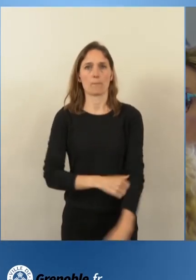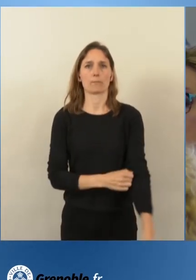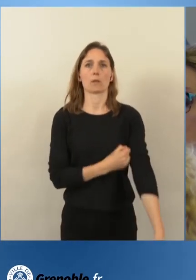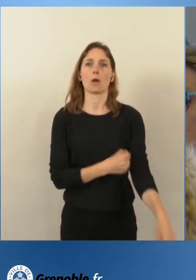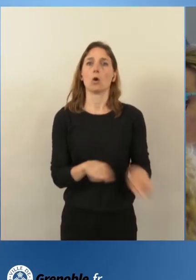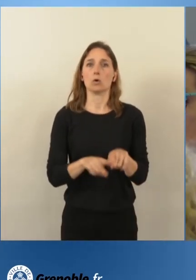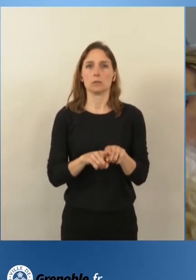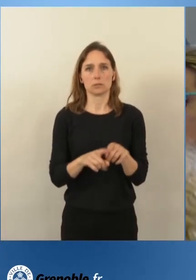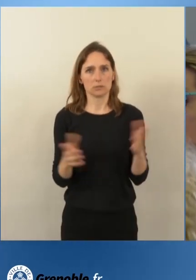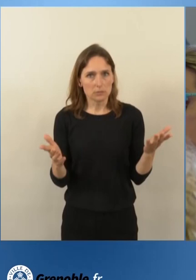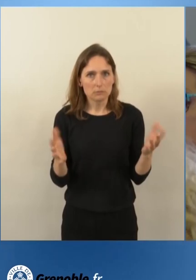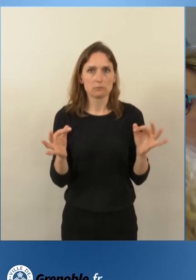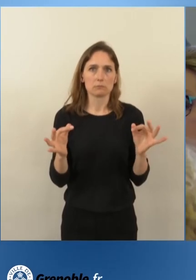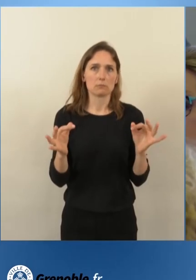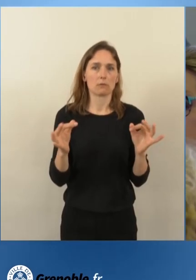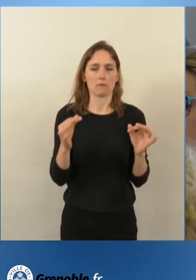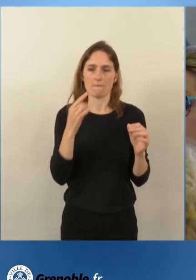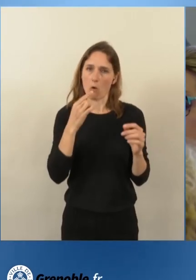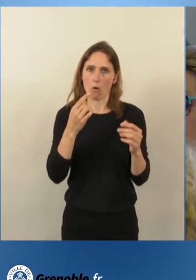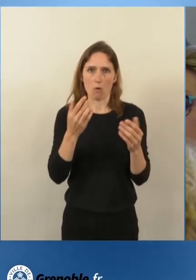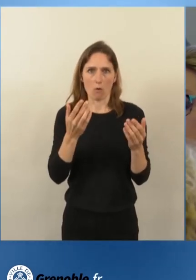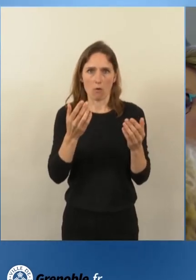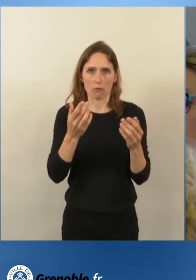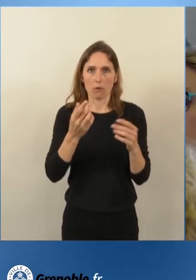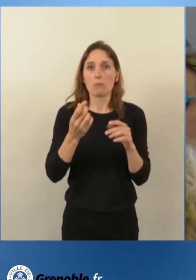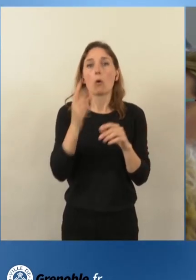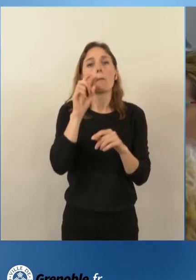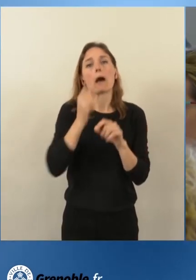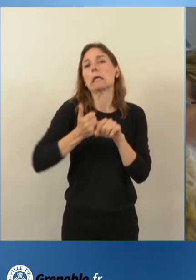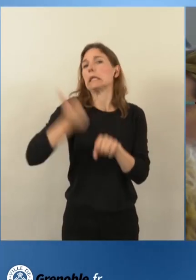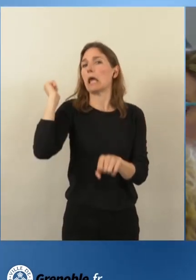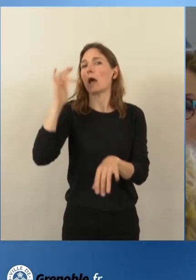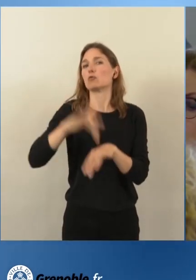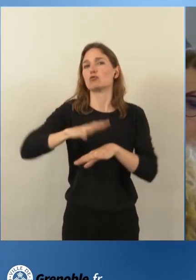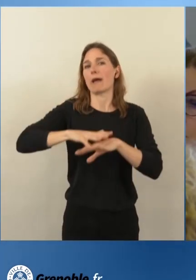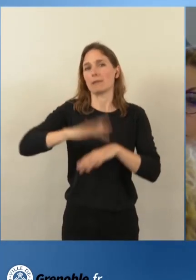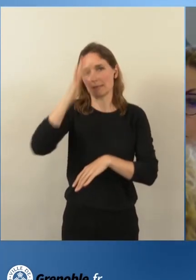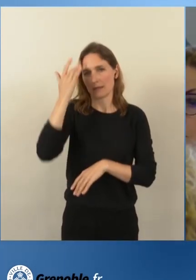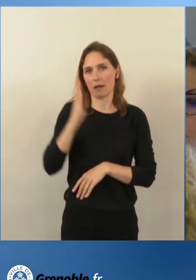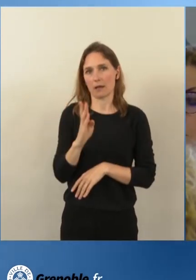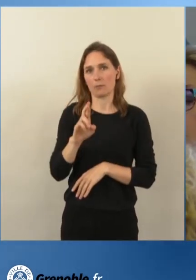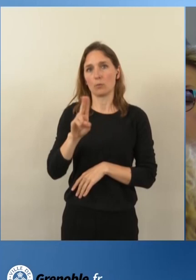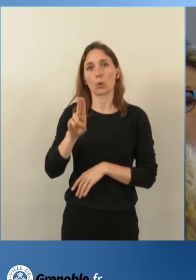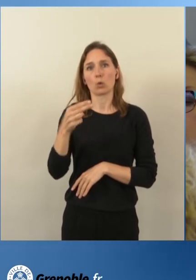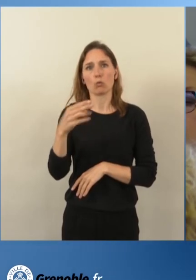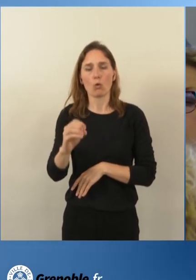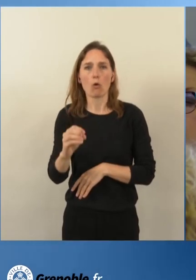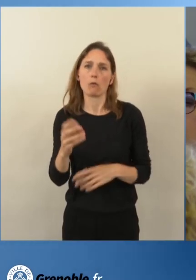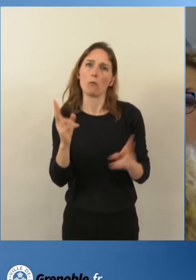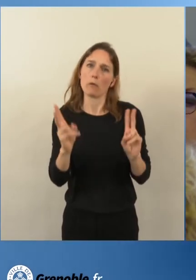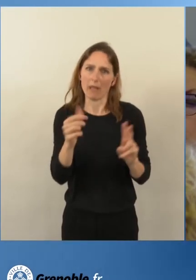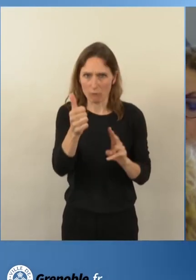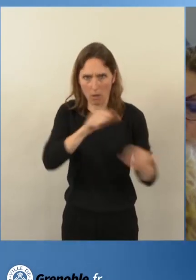franchi sur la vôtre quand on voit ce qui se passe comme hier quartier Saint-Bruno je pense que on pourrait peut-être faire appel à votre propre action